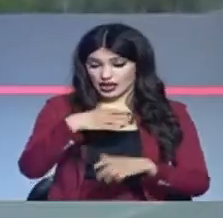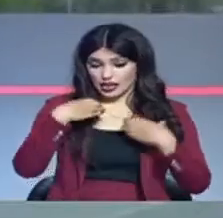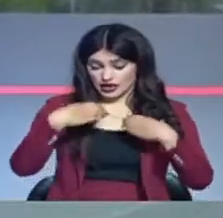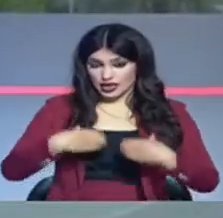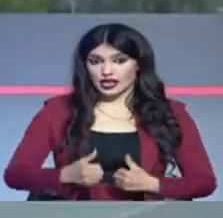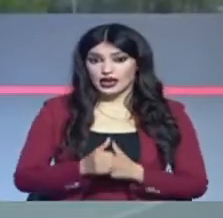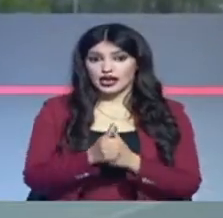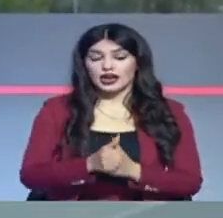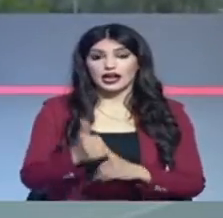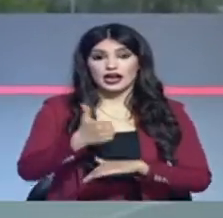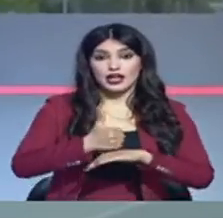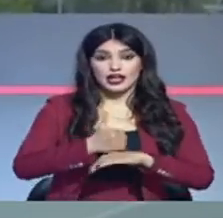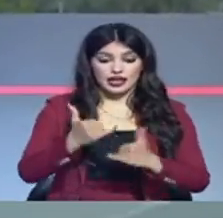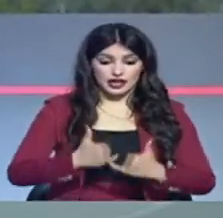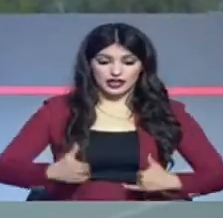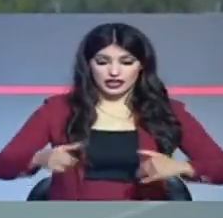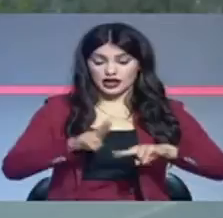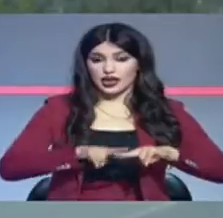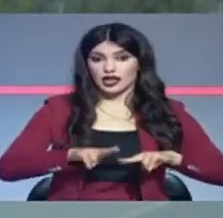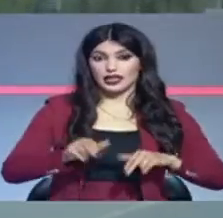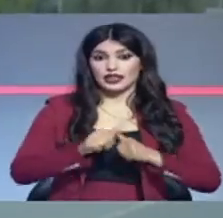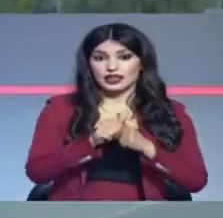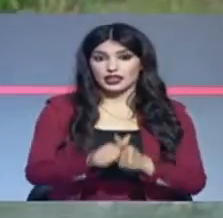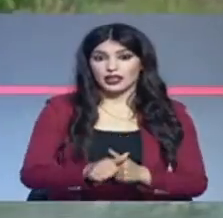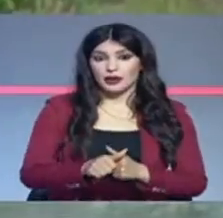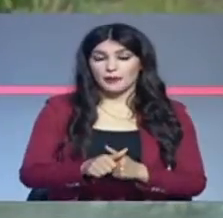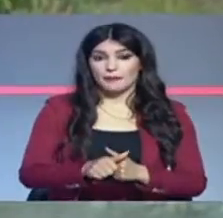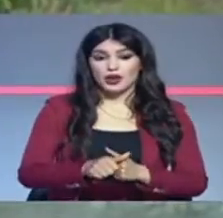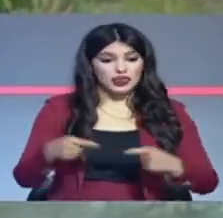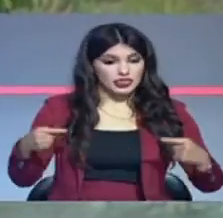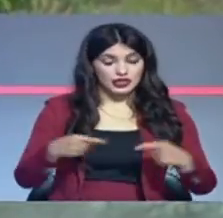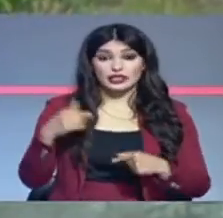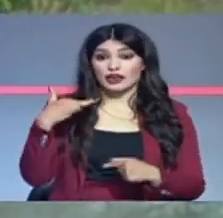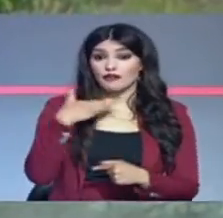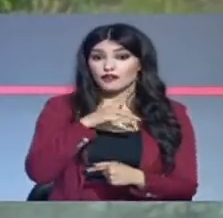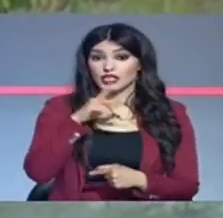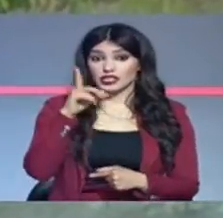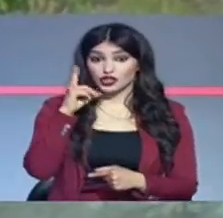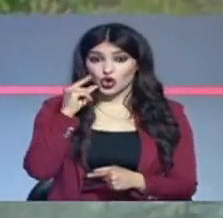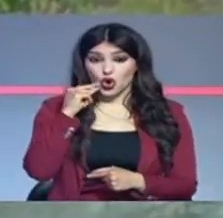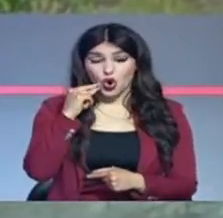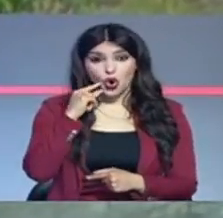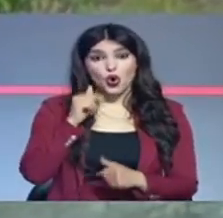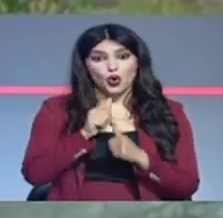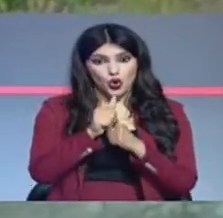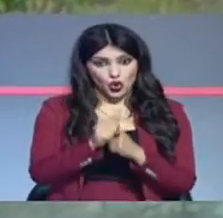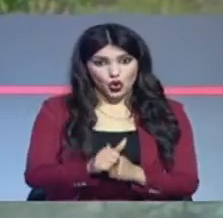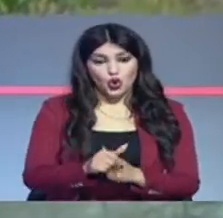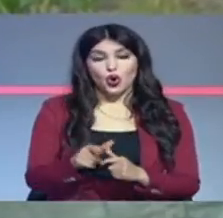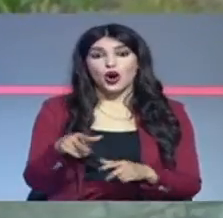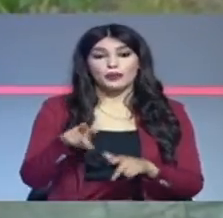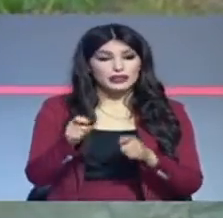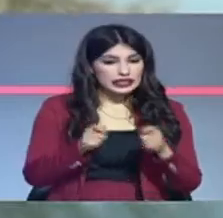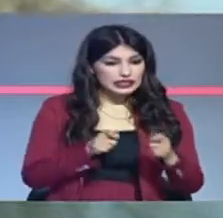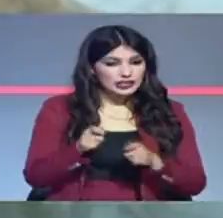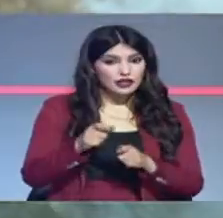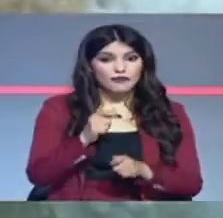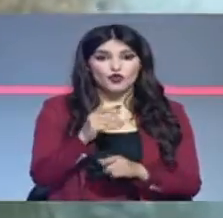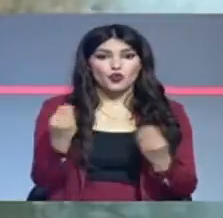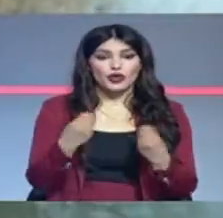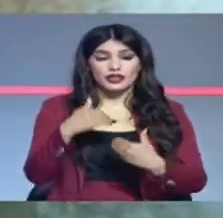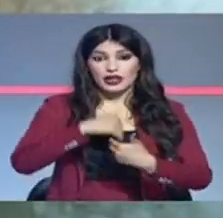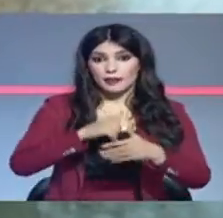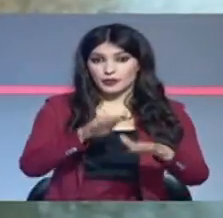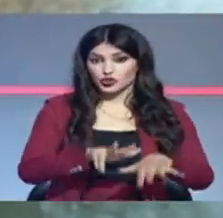لجنه الاصلاح الاداري والحوكمه الرشيده ومكافحه الفساد ومراقبه التصرف في المال العامه لمجلس نواب